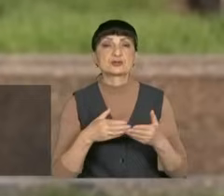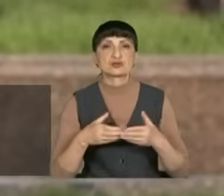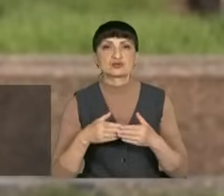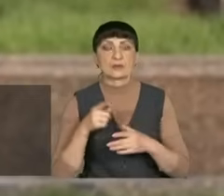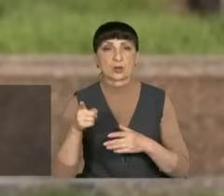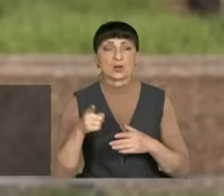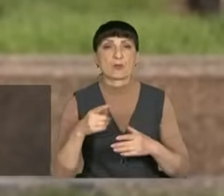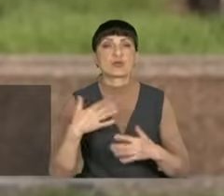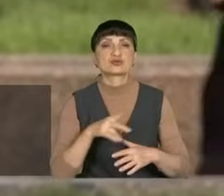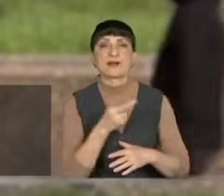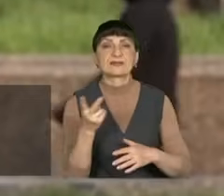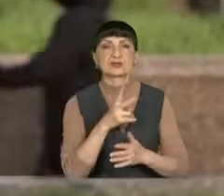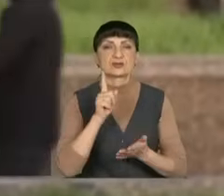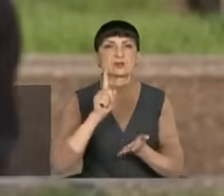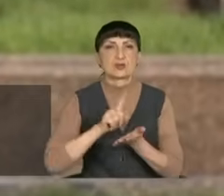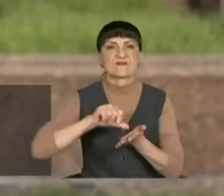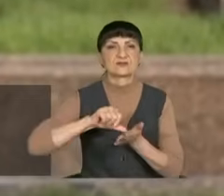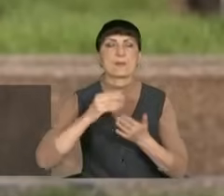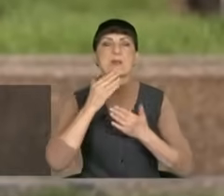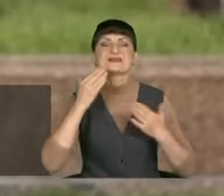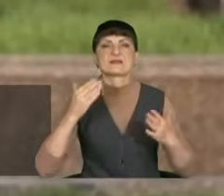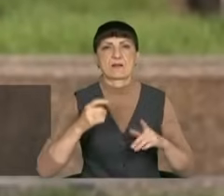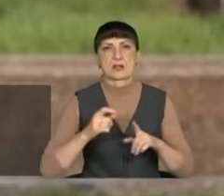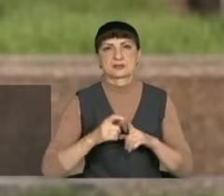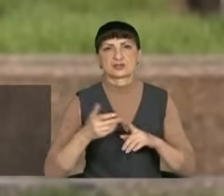нем подсудимые должны будут выступить с последним